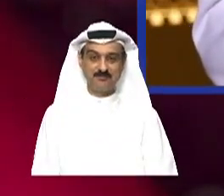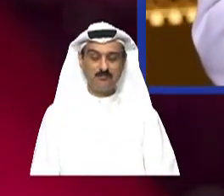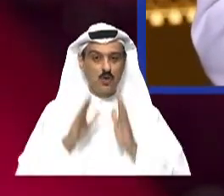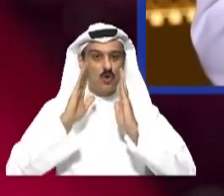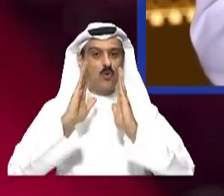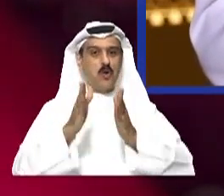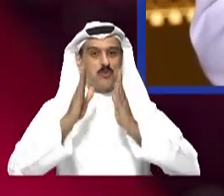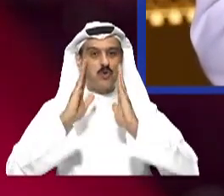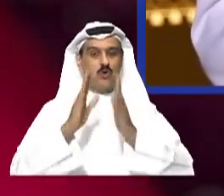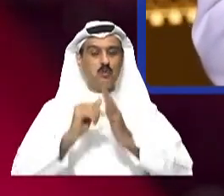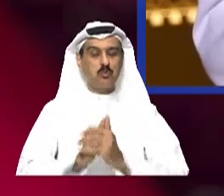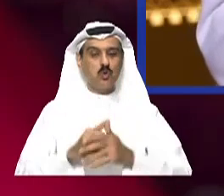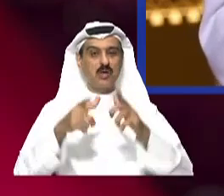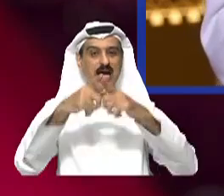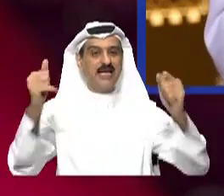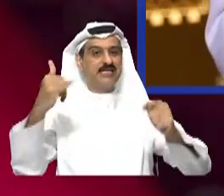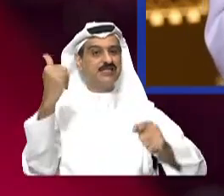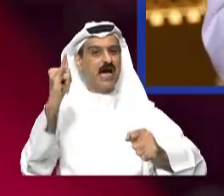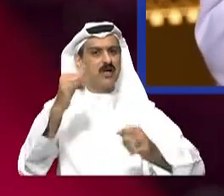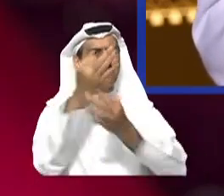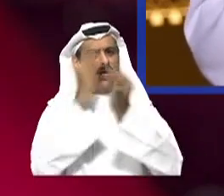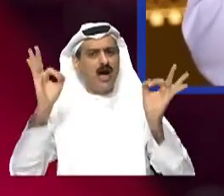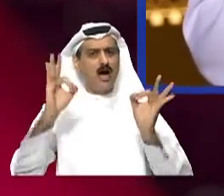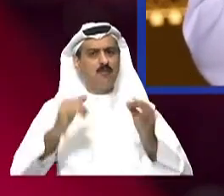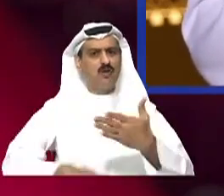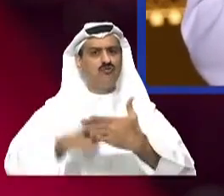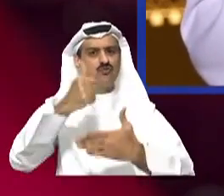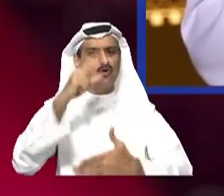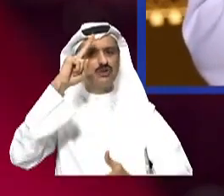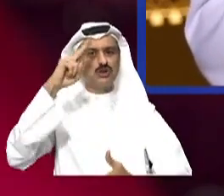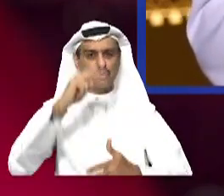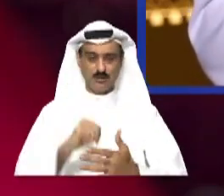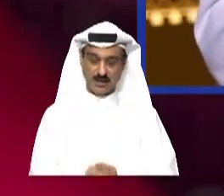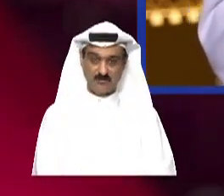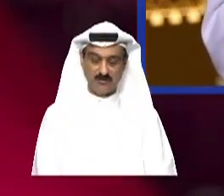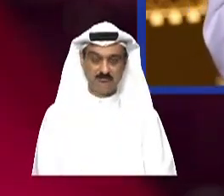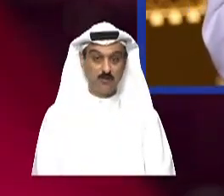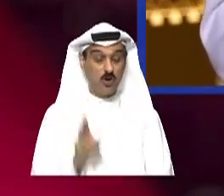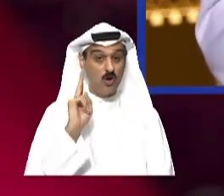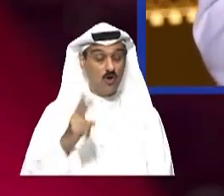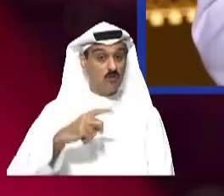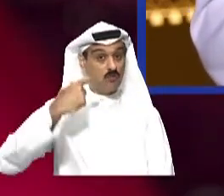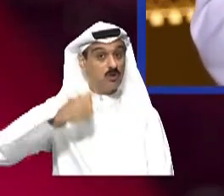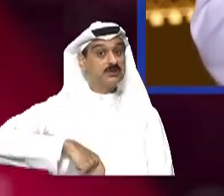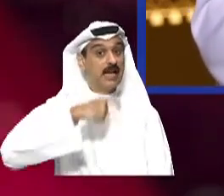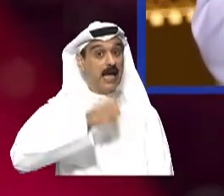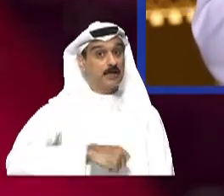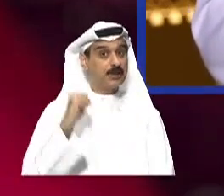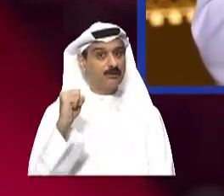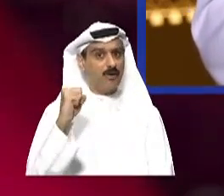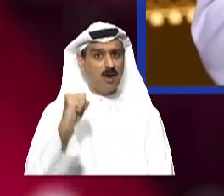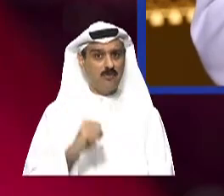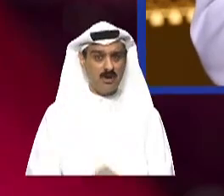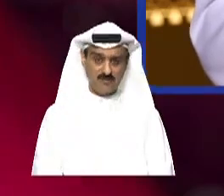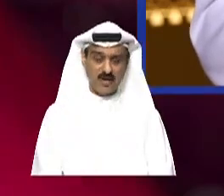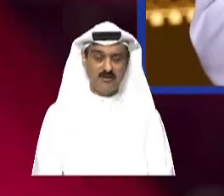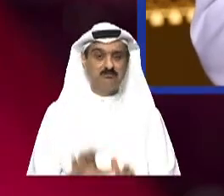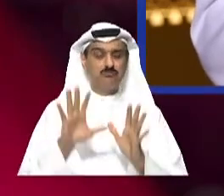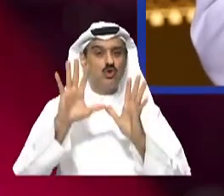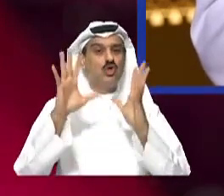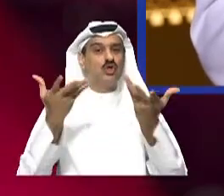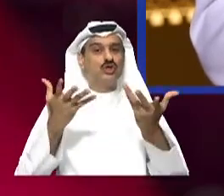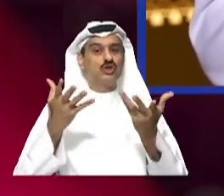لك ونبارك للخليج والعرب فوز المنتخب السعودي اليوم على المرشح الأول للبطولة الأرجنتين. يا ريت لو توصفنا